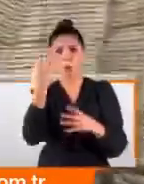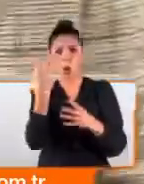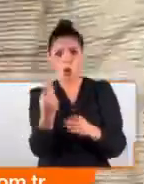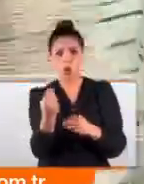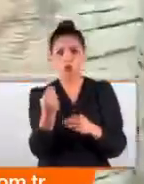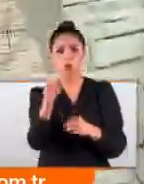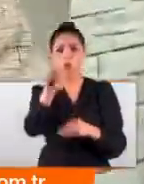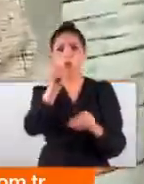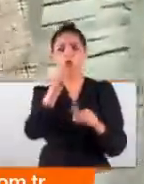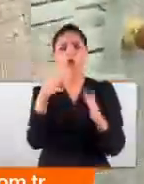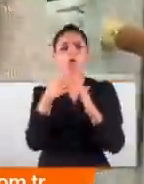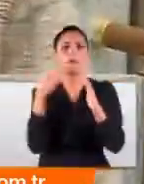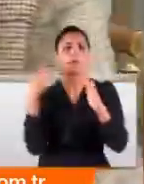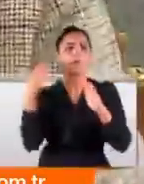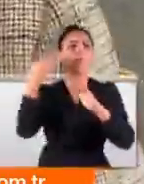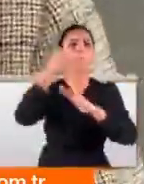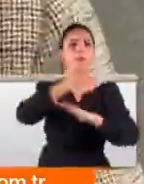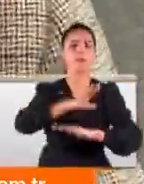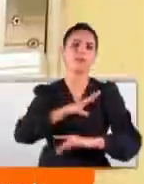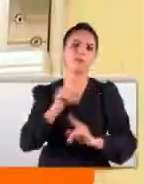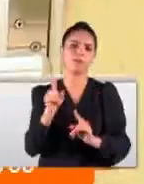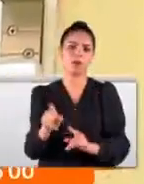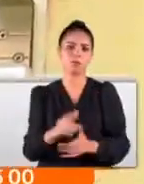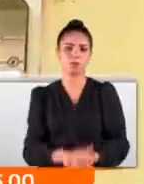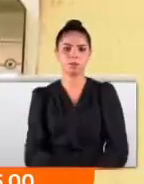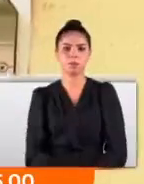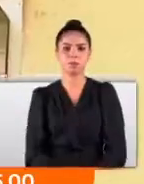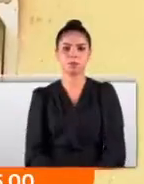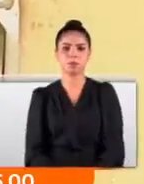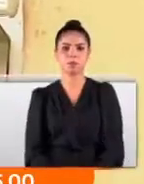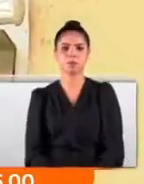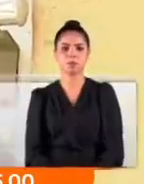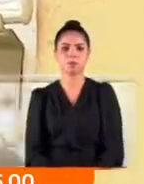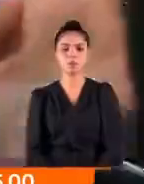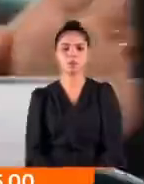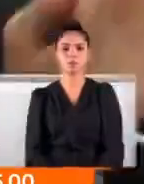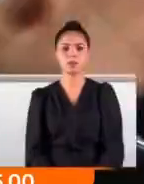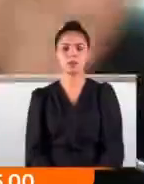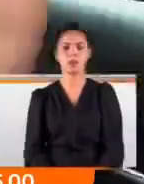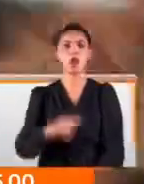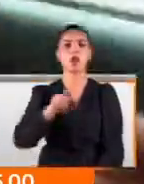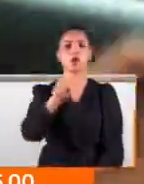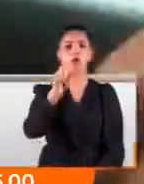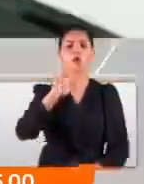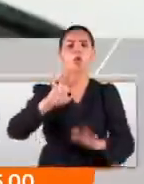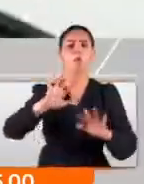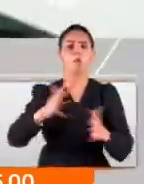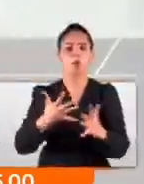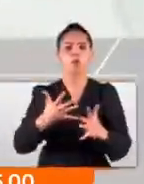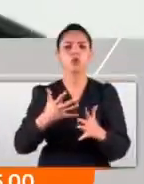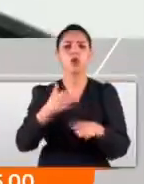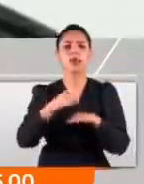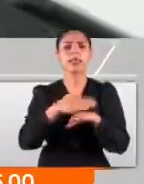açarlarsa bu tozlar aynı şekilde evin içinde de oluyor. İnan ki ben burada çok zor durumdayım. Yollar o kadar bozuk ki bakın çok